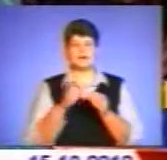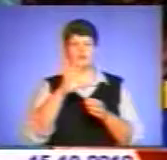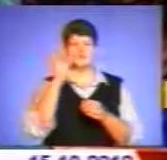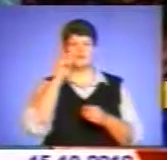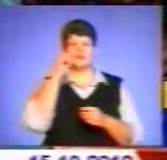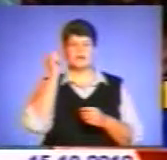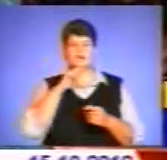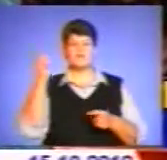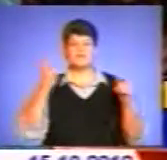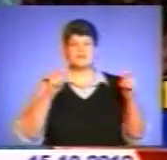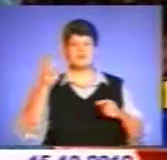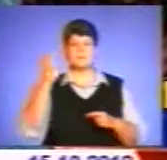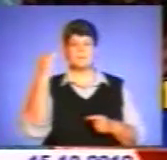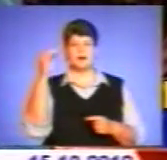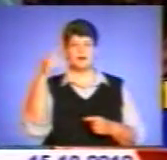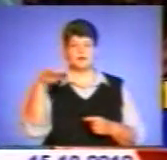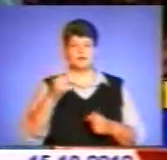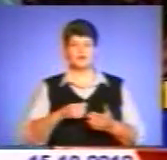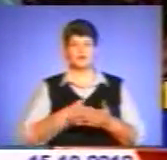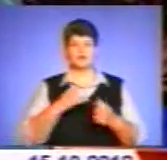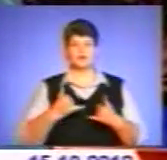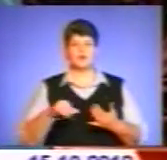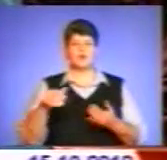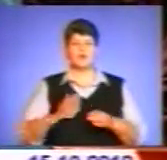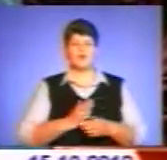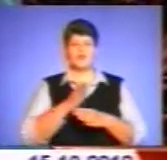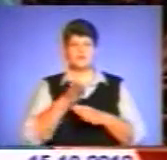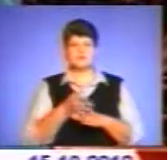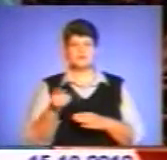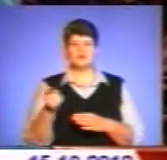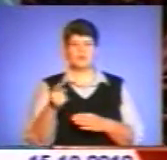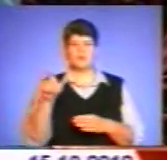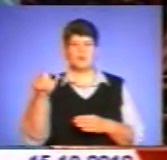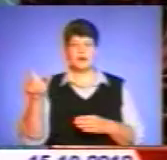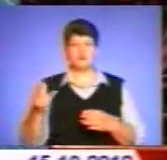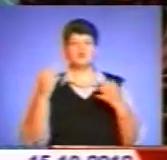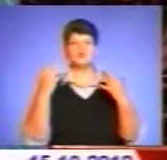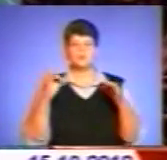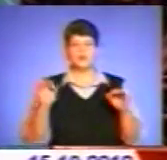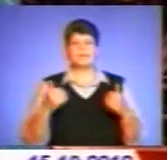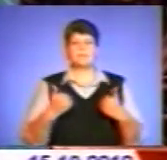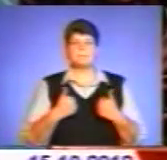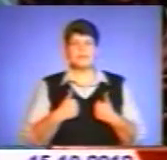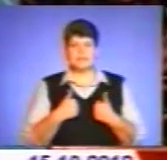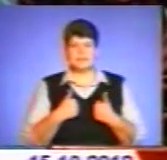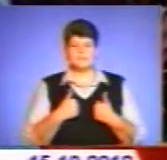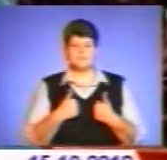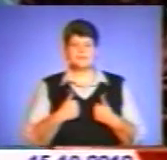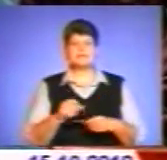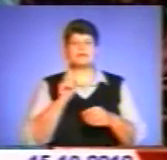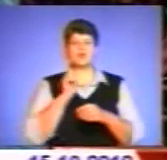«Байда», дорогі гості, тернополяни, дозвольте мені за